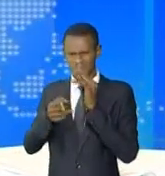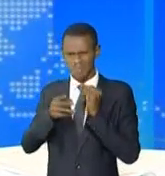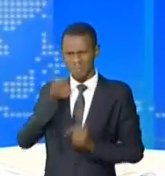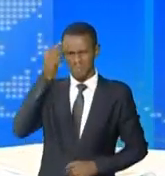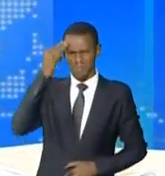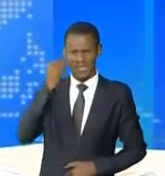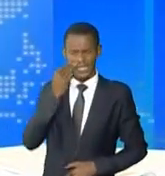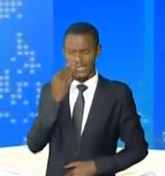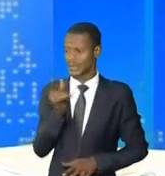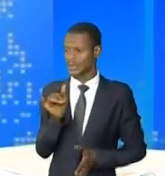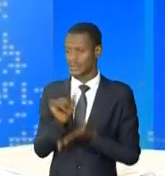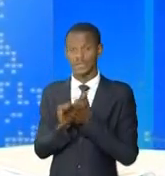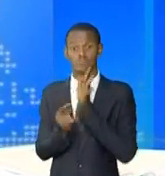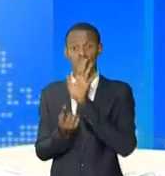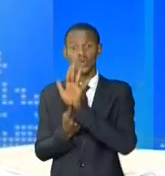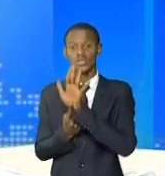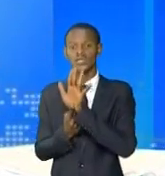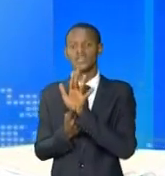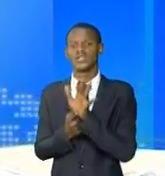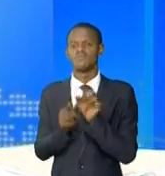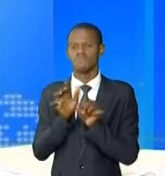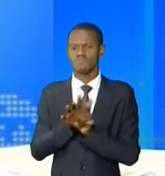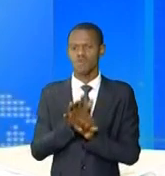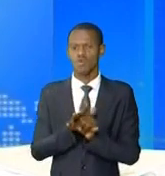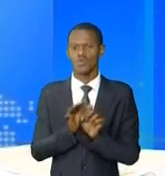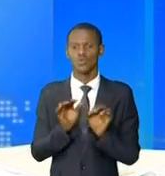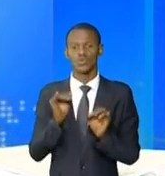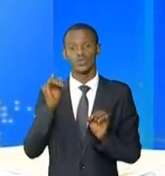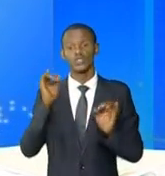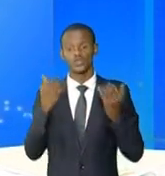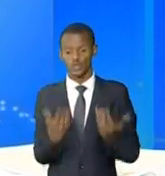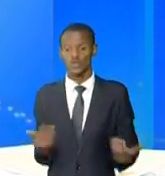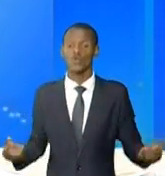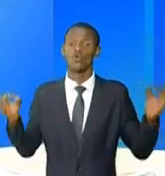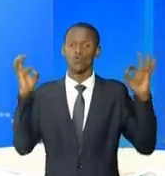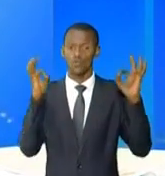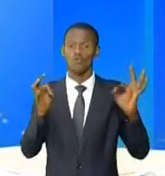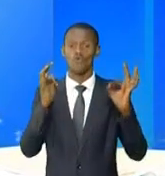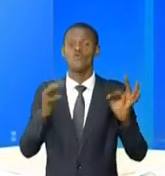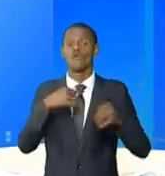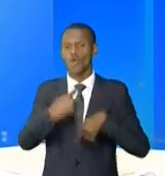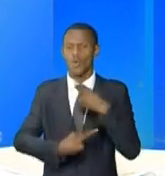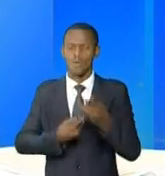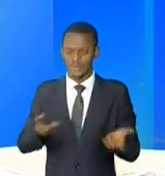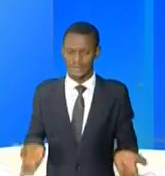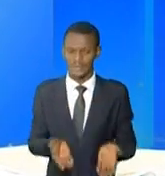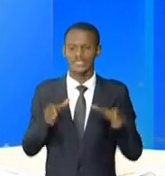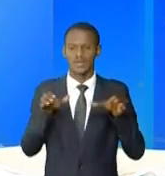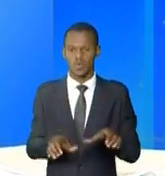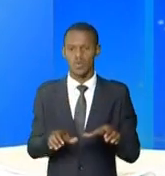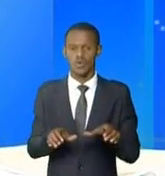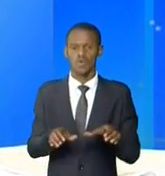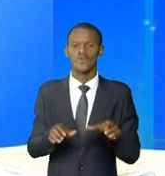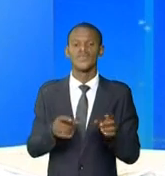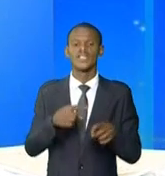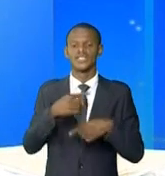d'une innovation et d'un dynamisme prôné par son Excellence Félix Antoine Tshisekedi Tshilombo, président de la République